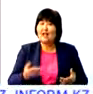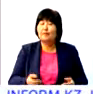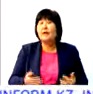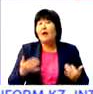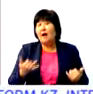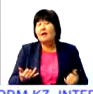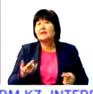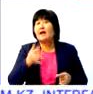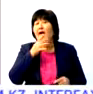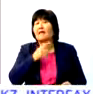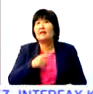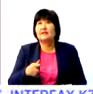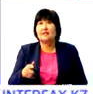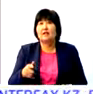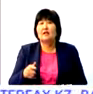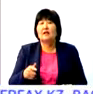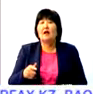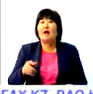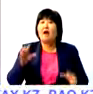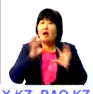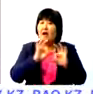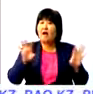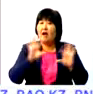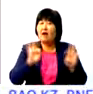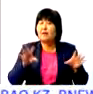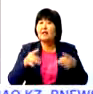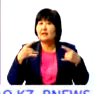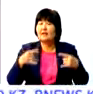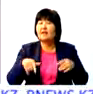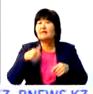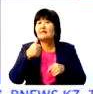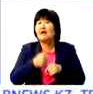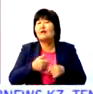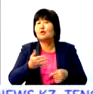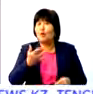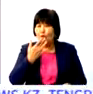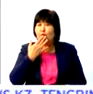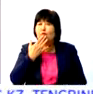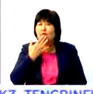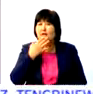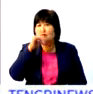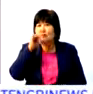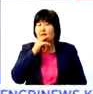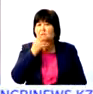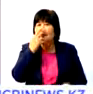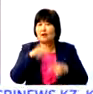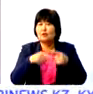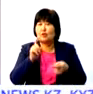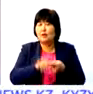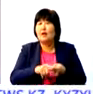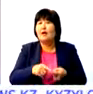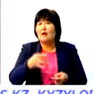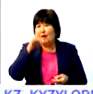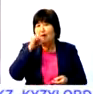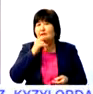Қазіргі кездегі хабарлар нағыз кәдімгі ұлттық дәстүрге байланысты, ұлттық